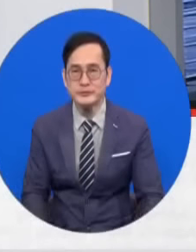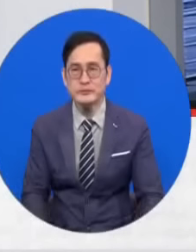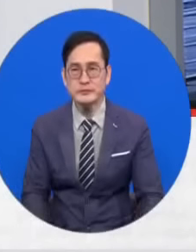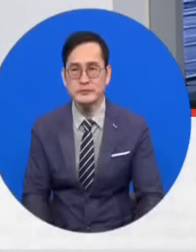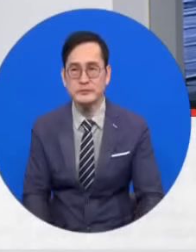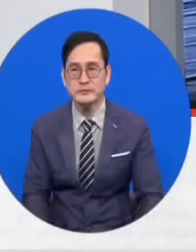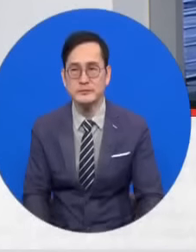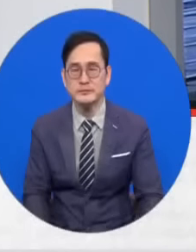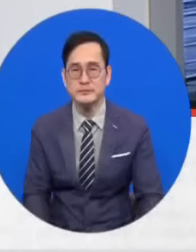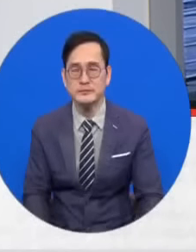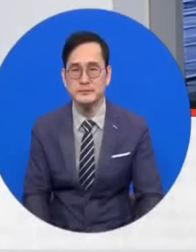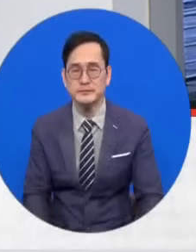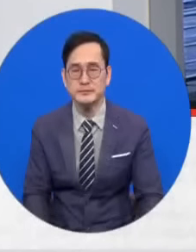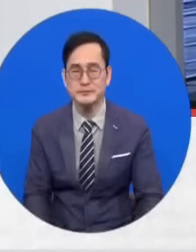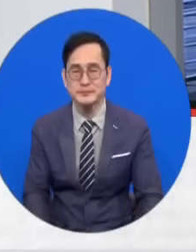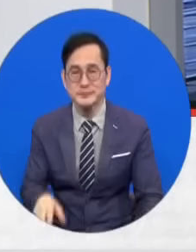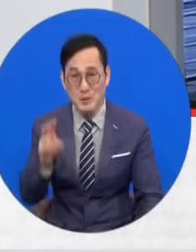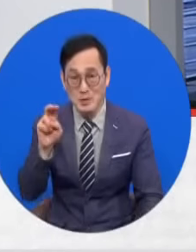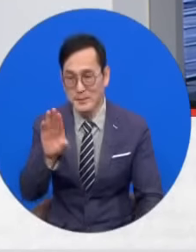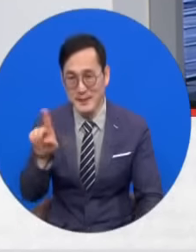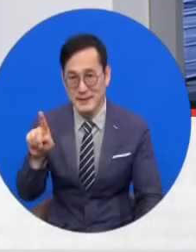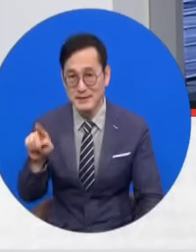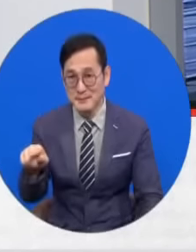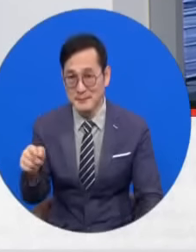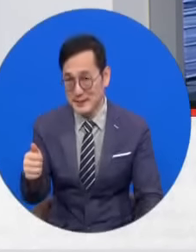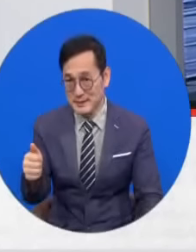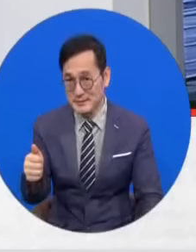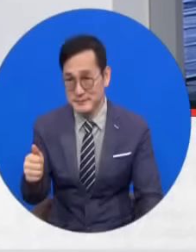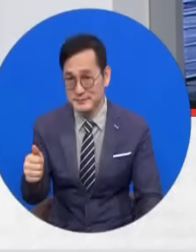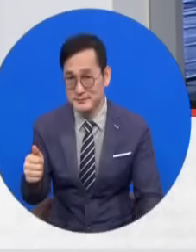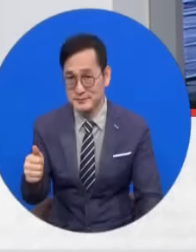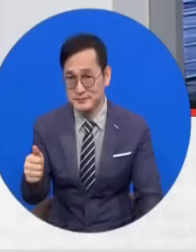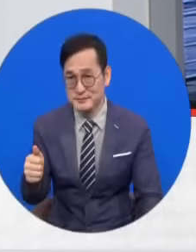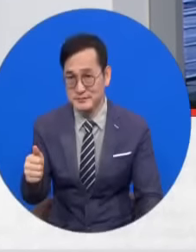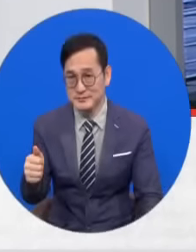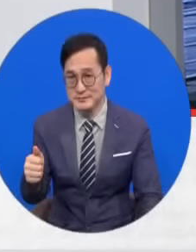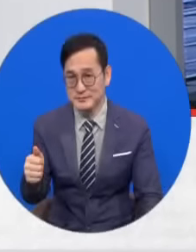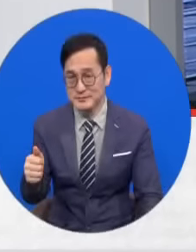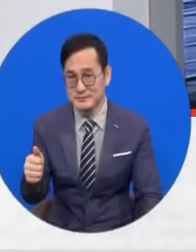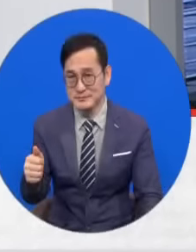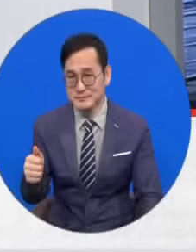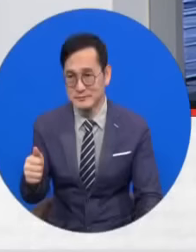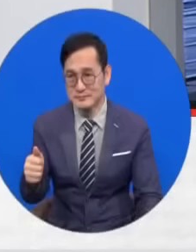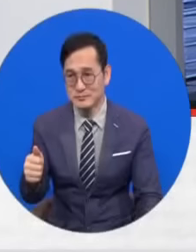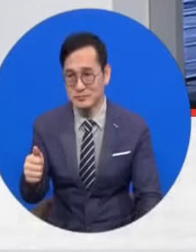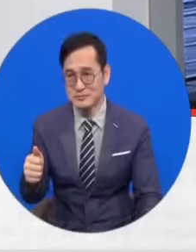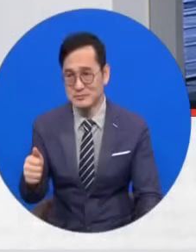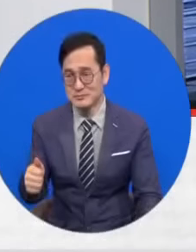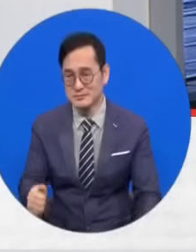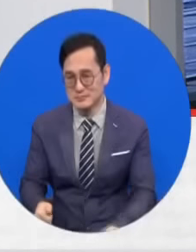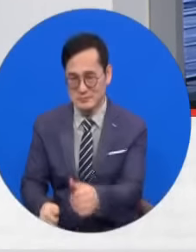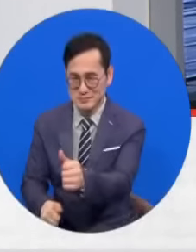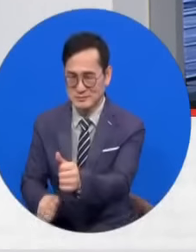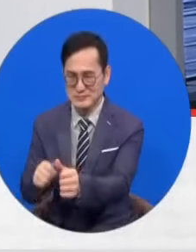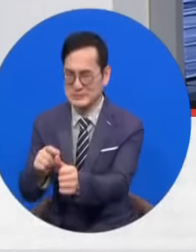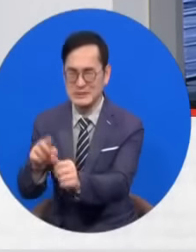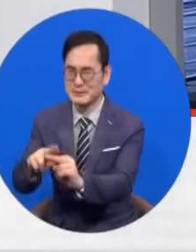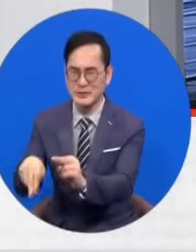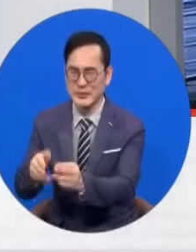거서 많은 바이든 둘러싼 이른 바 거물 물주이 나서기 시작하면 전 바이든이